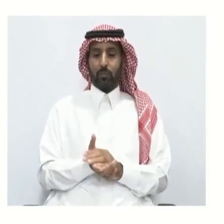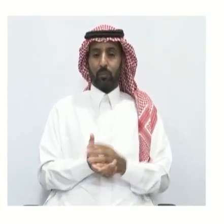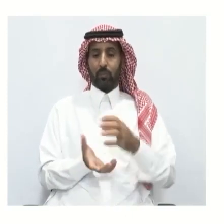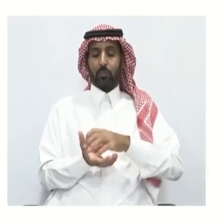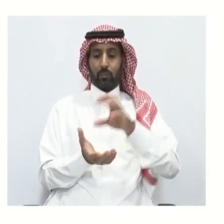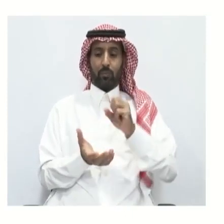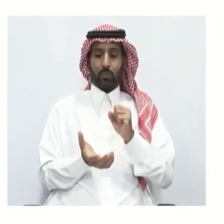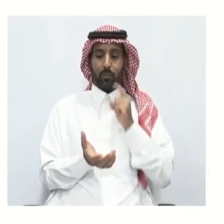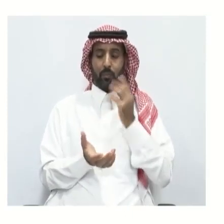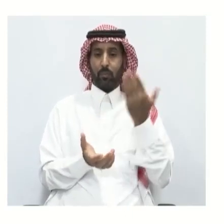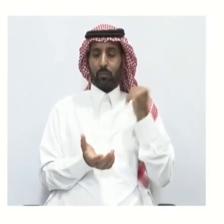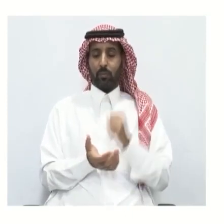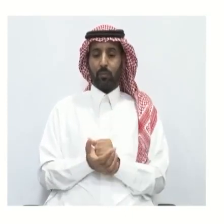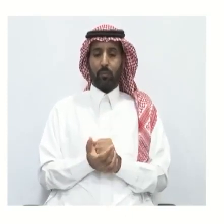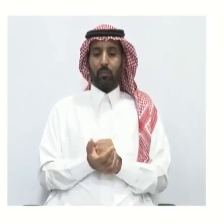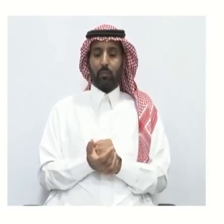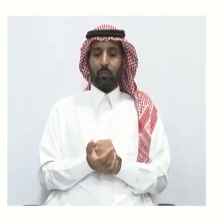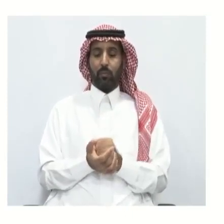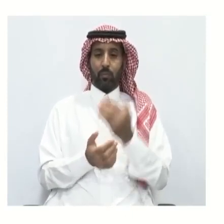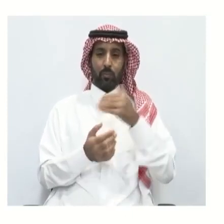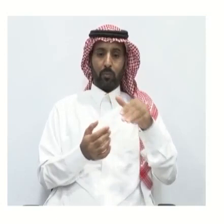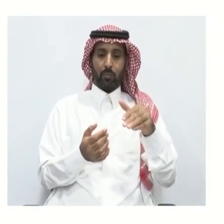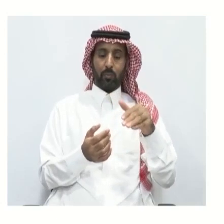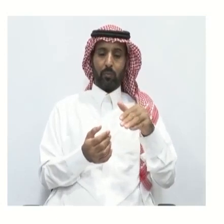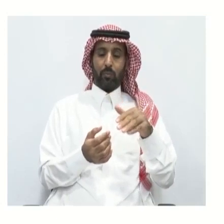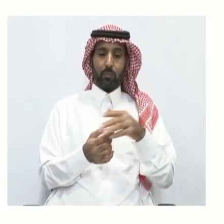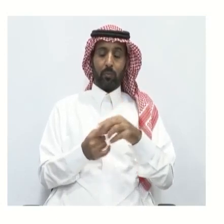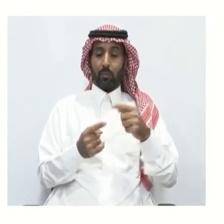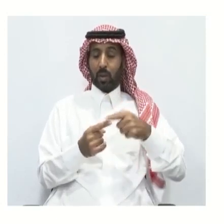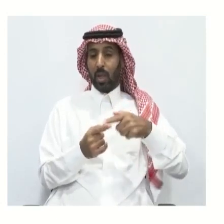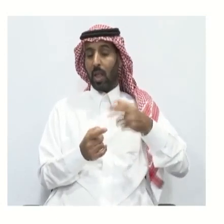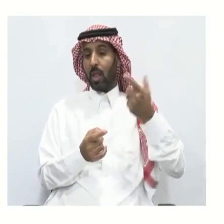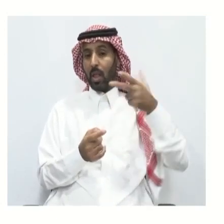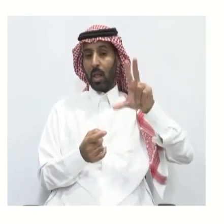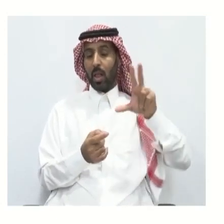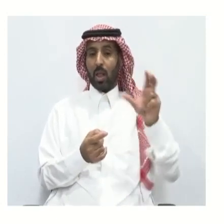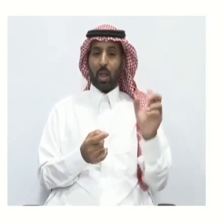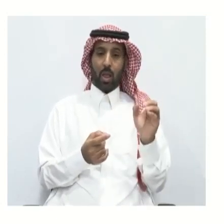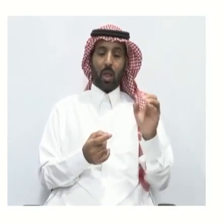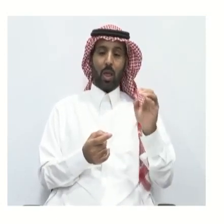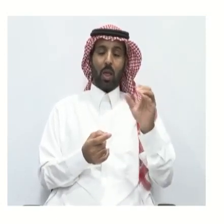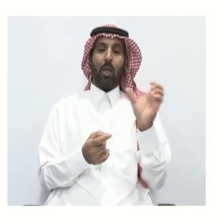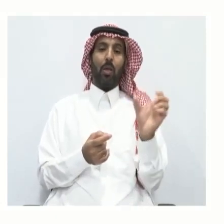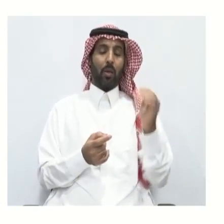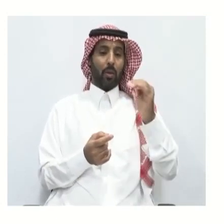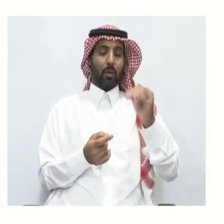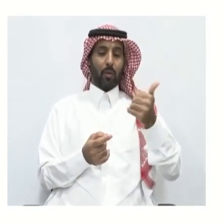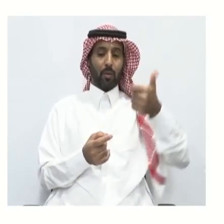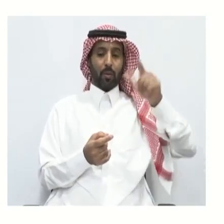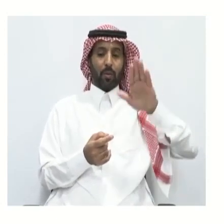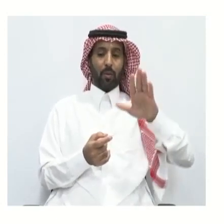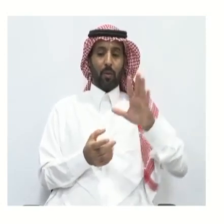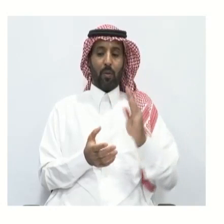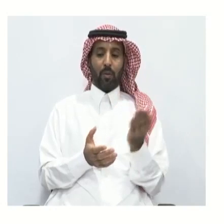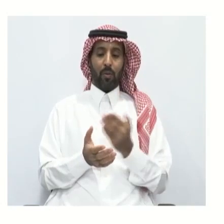استخرجته سابقا سيكون في المقام وهو النحاس اذا حددناها في المعادله سنقوم بتحويل مولات النحاس